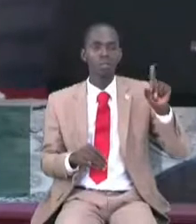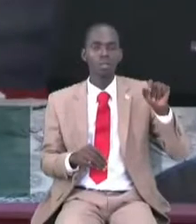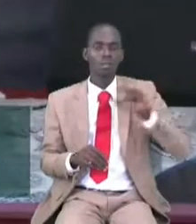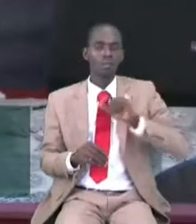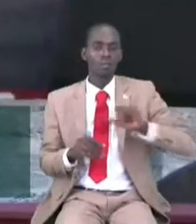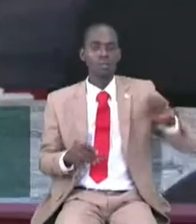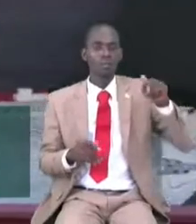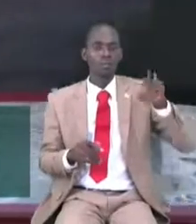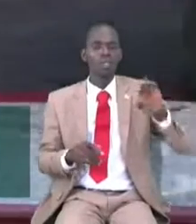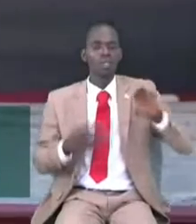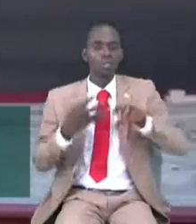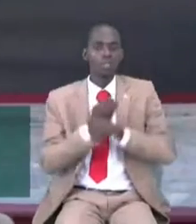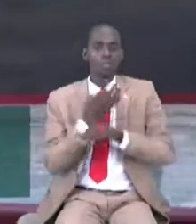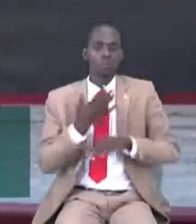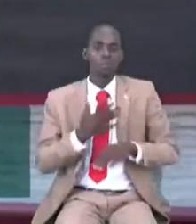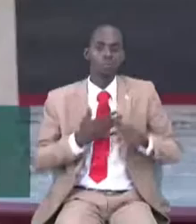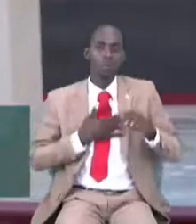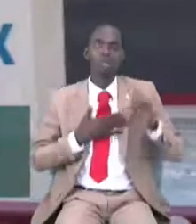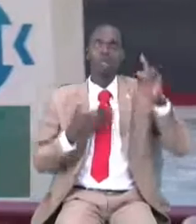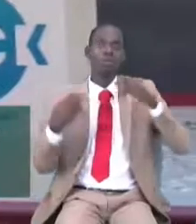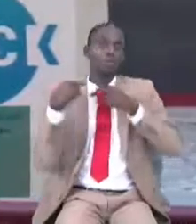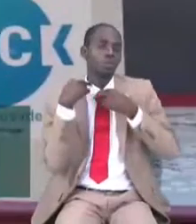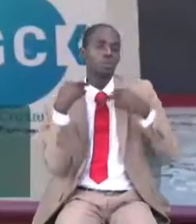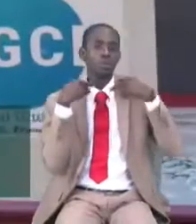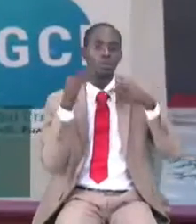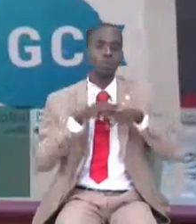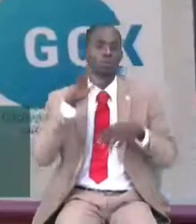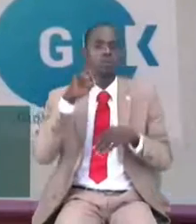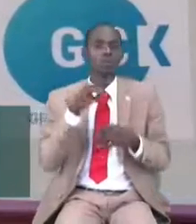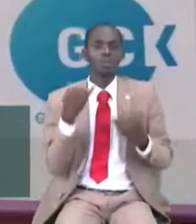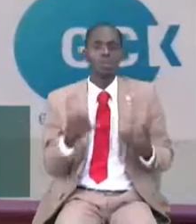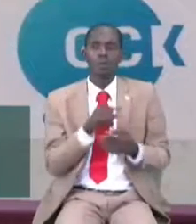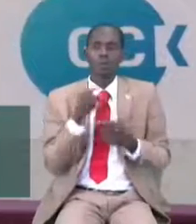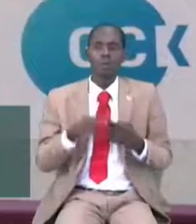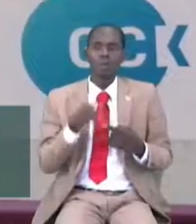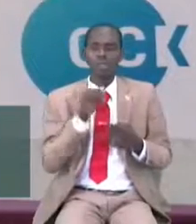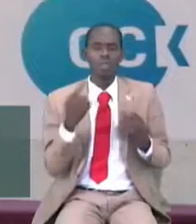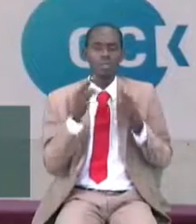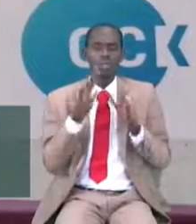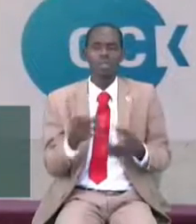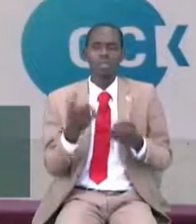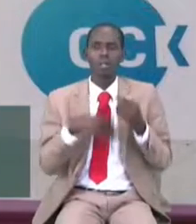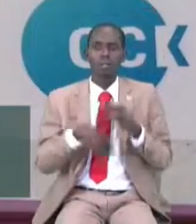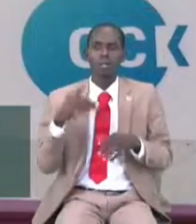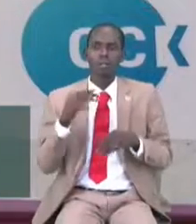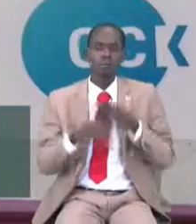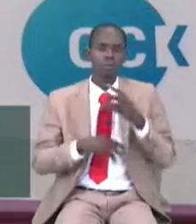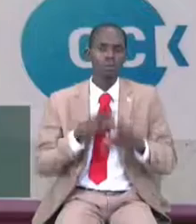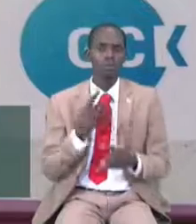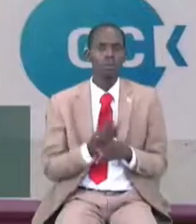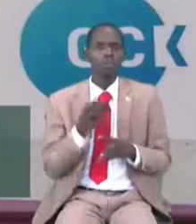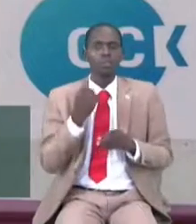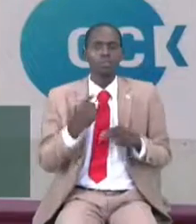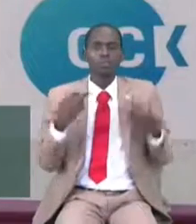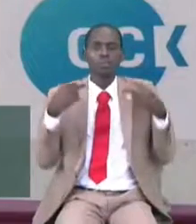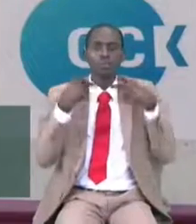Matthieu 11, 29. Prenez mon joug sur vous. Lorsque le pécheur sort du péché, il abandonne le joug du péché